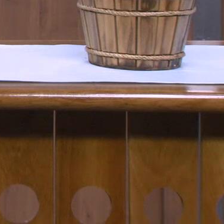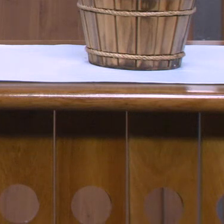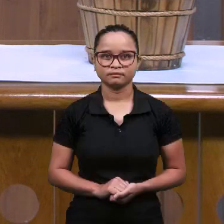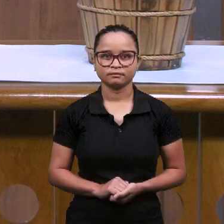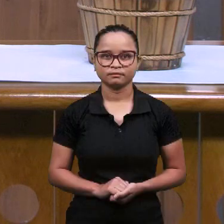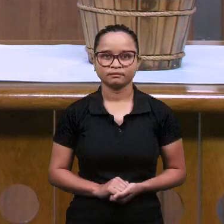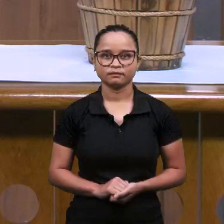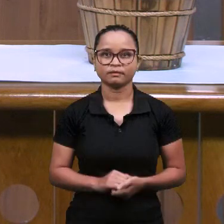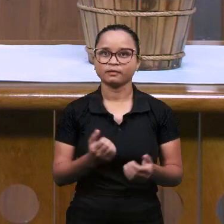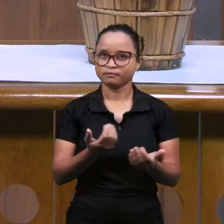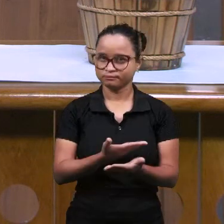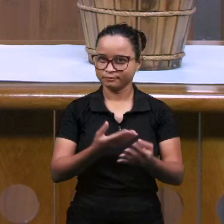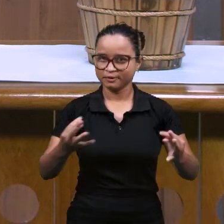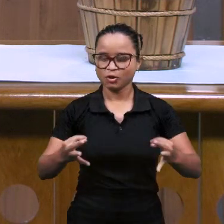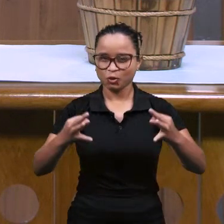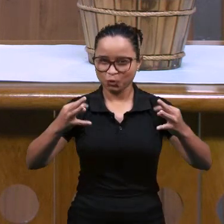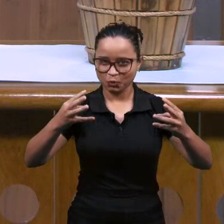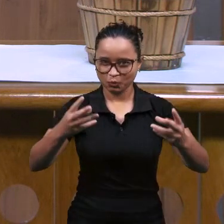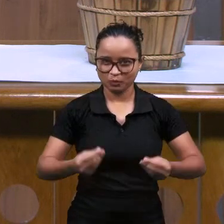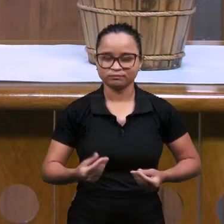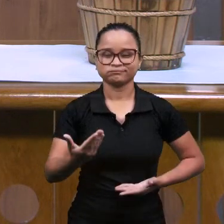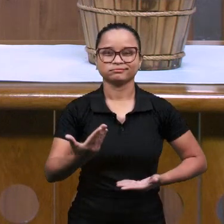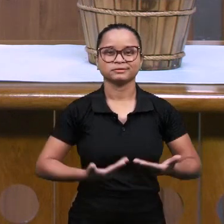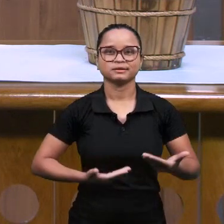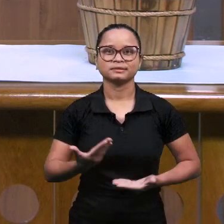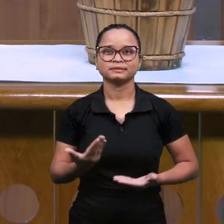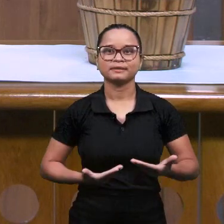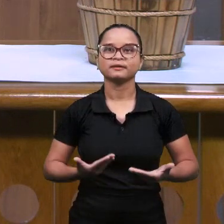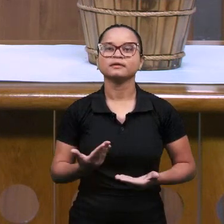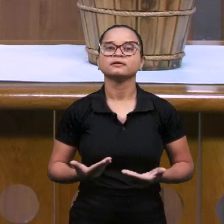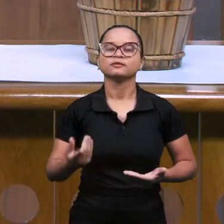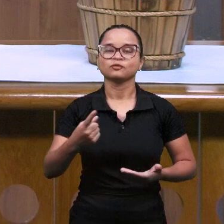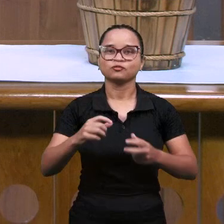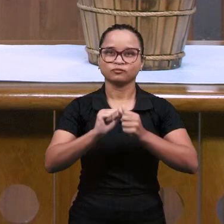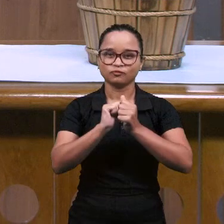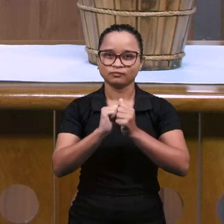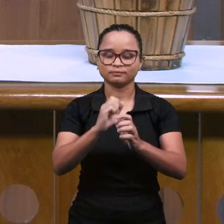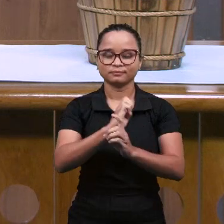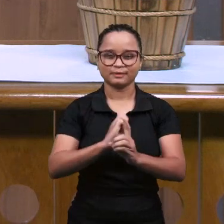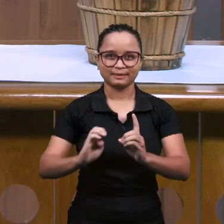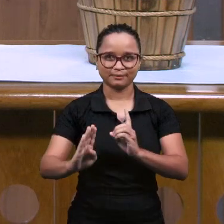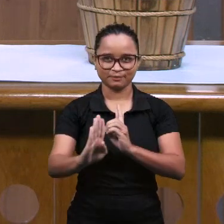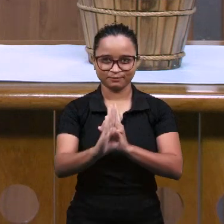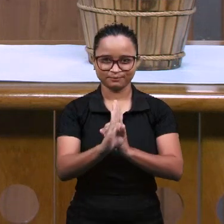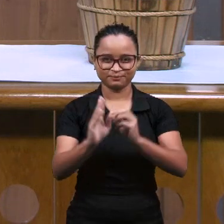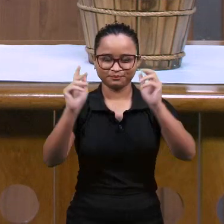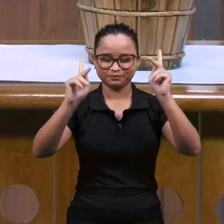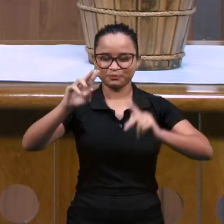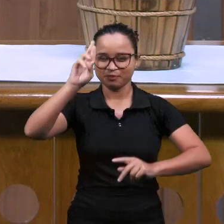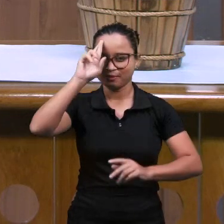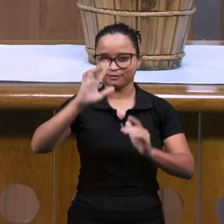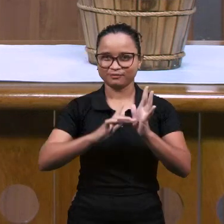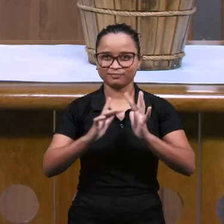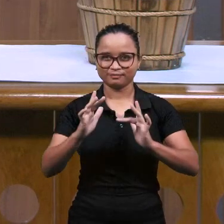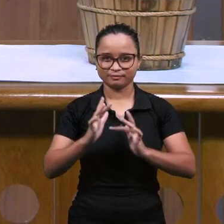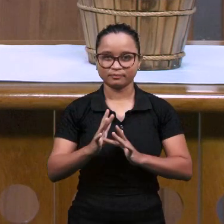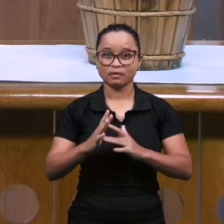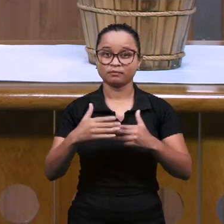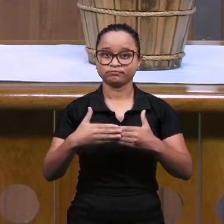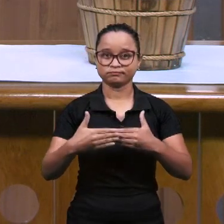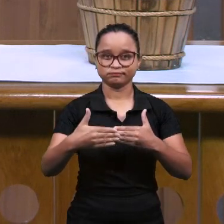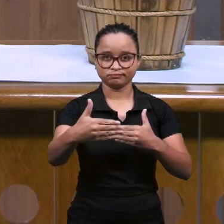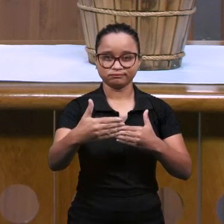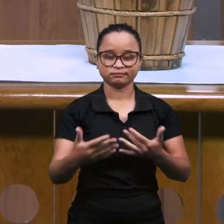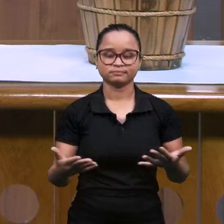Nous saluons à tous nos frères et sœurs qui participent de cette école biblique dominicale dans la paix du Seigneur Jésus. À partir de ce